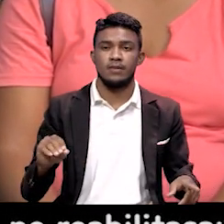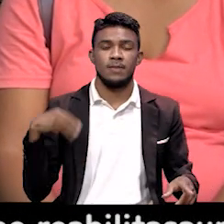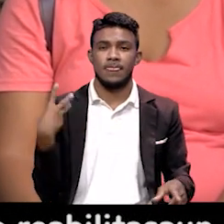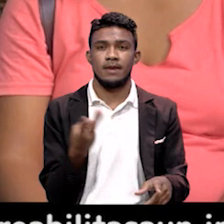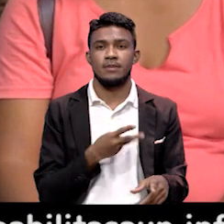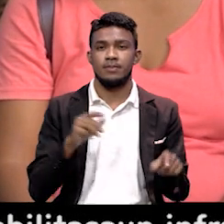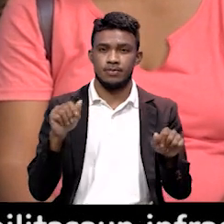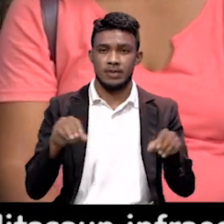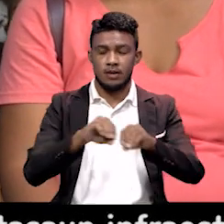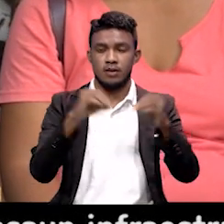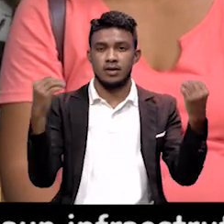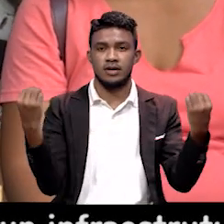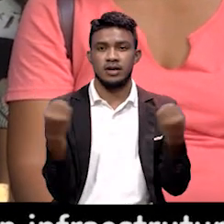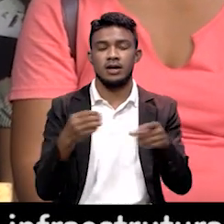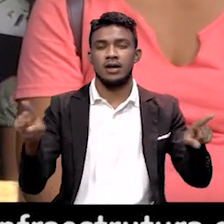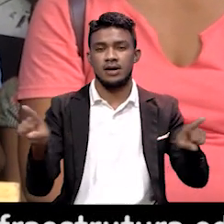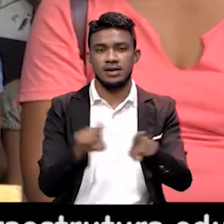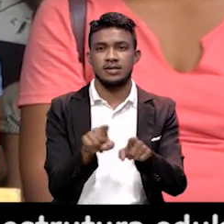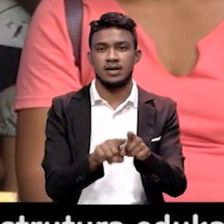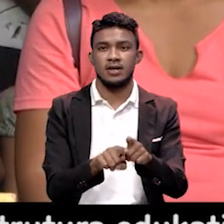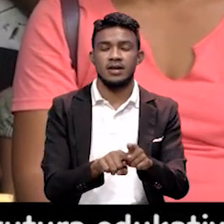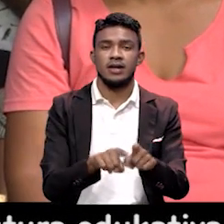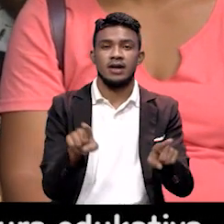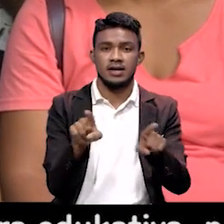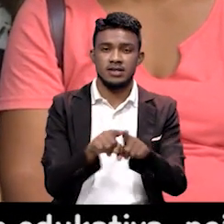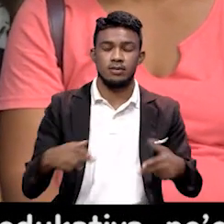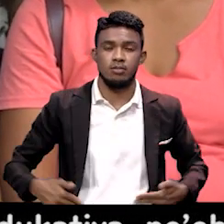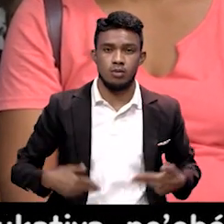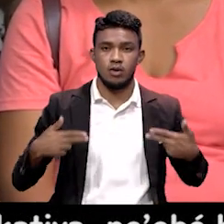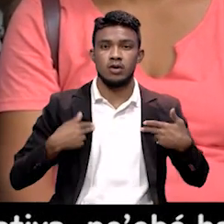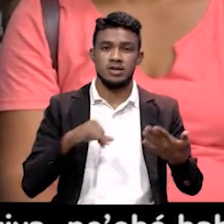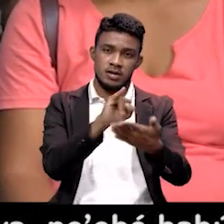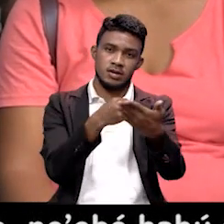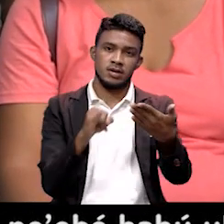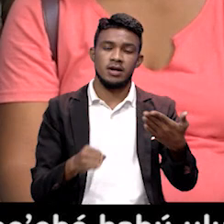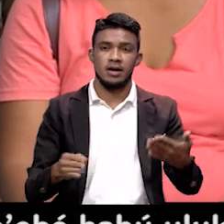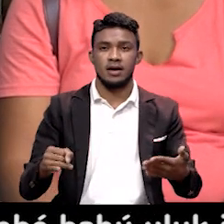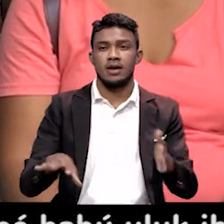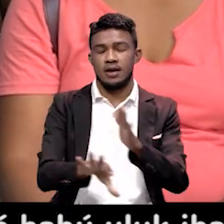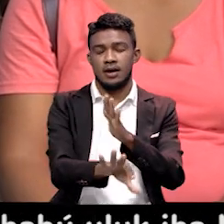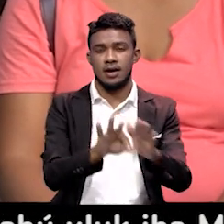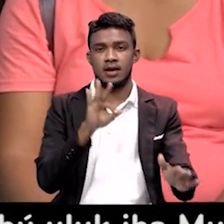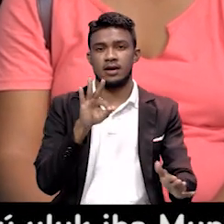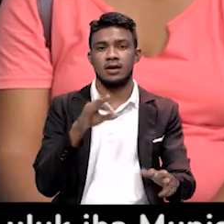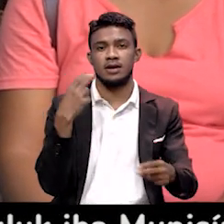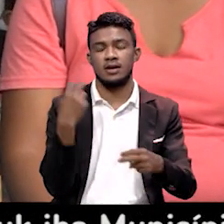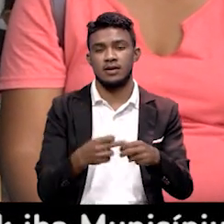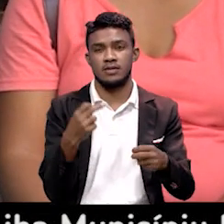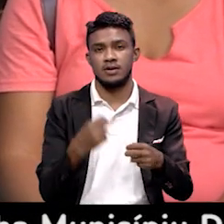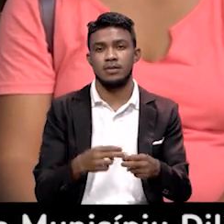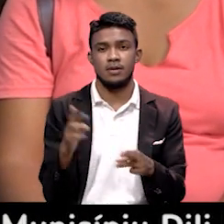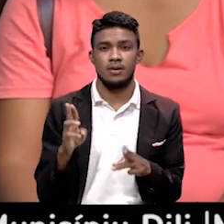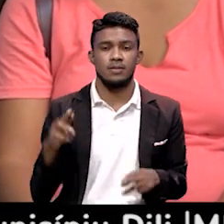organizat ami sam ia vida artemin ami anu ni dane se hetan interpersaun makas